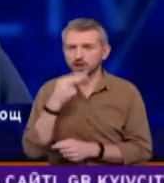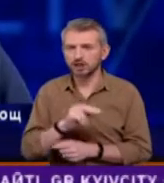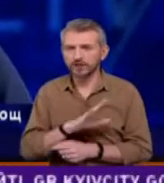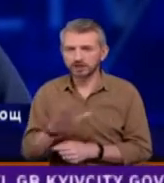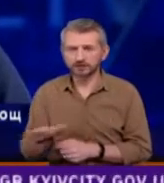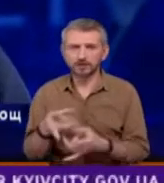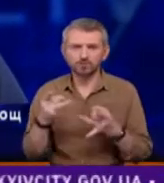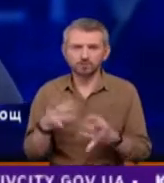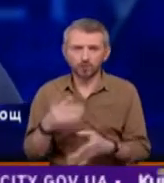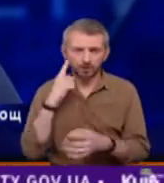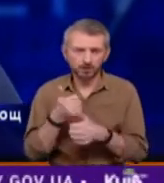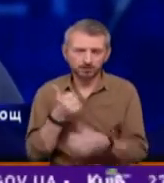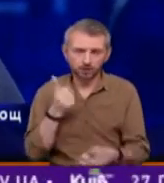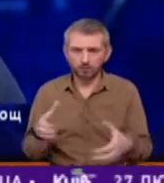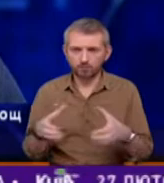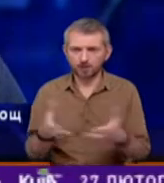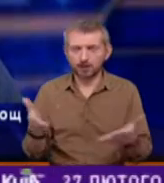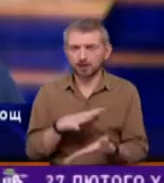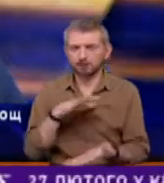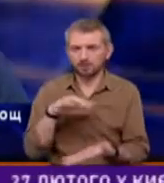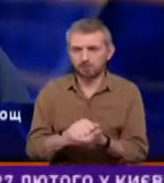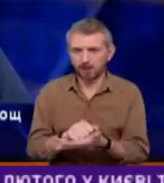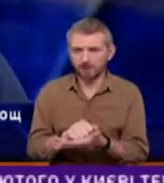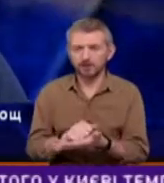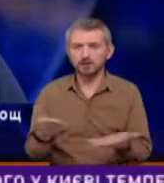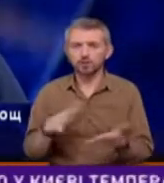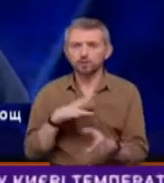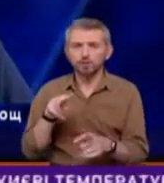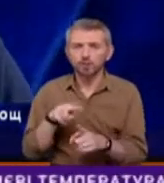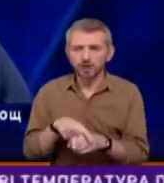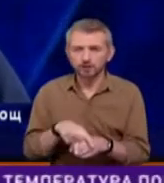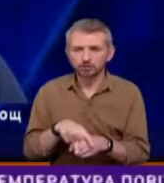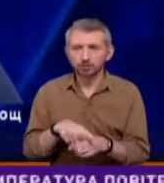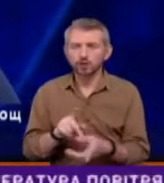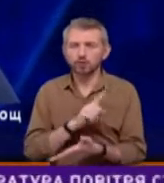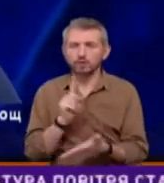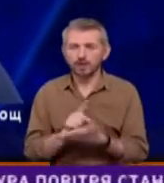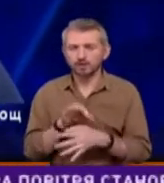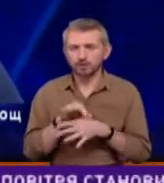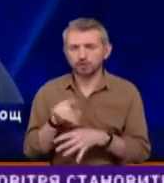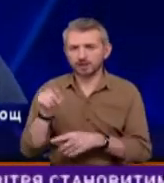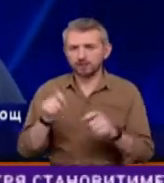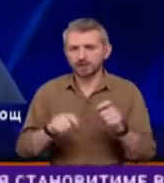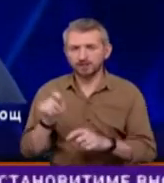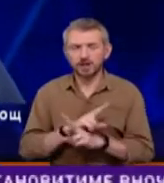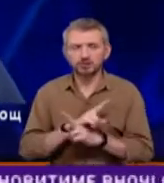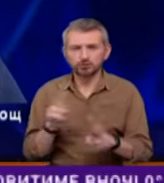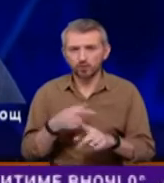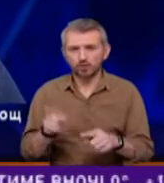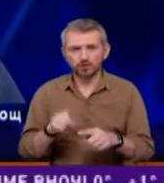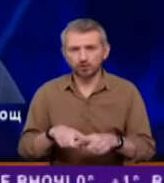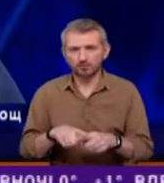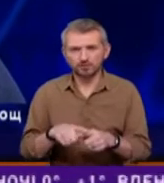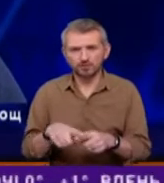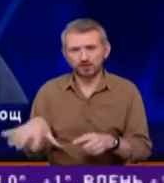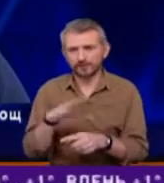неефективність і просто недалекість команди, яка взагалі займалася, на яку було покладено зобов'язання проводити цей фестиваль? Ніхто цьому не придав